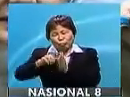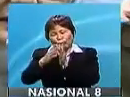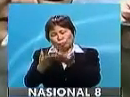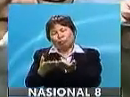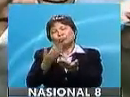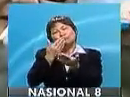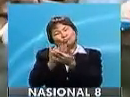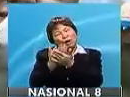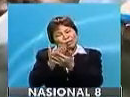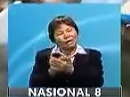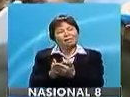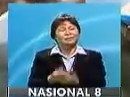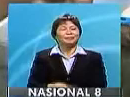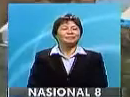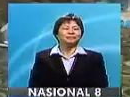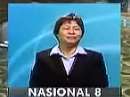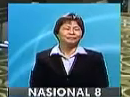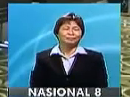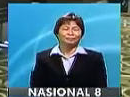sebegitu baik seperti ini.